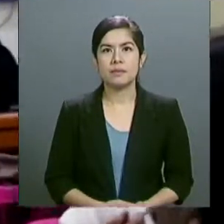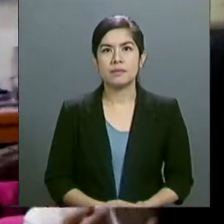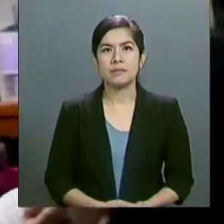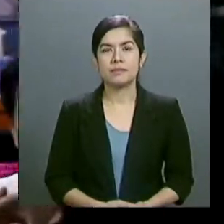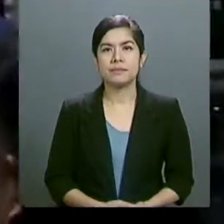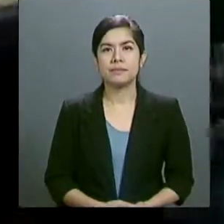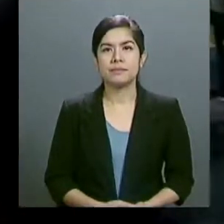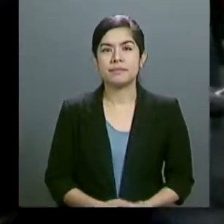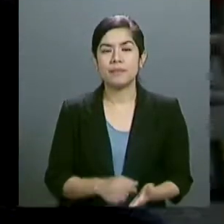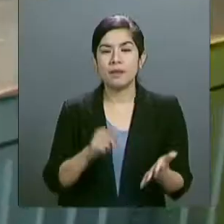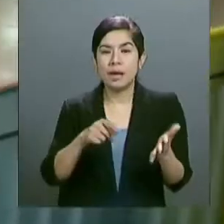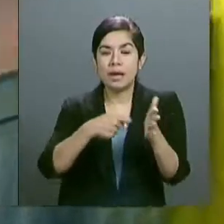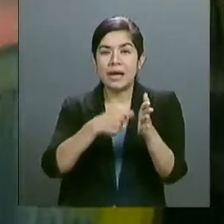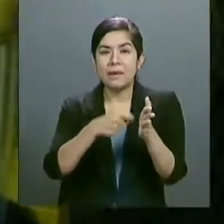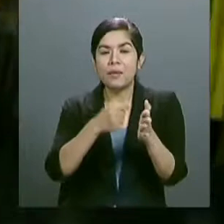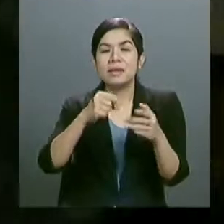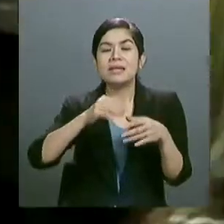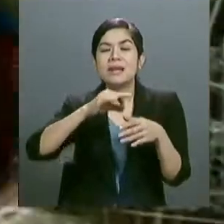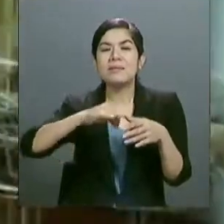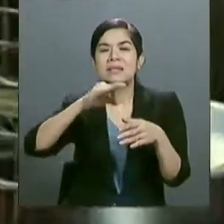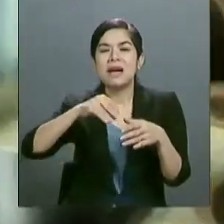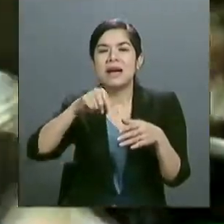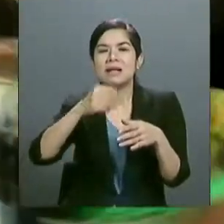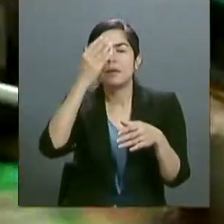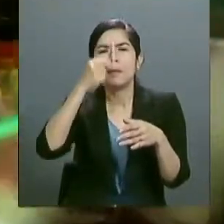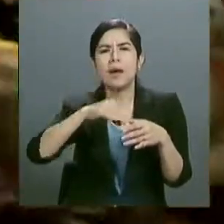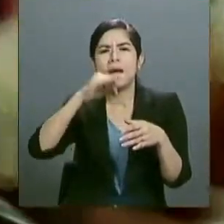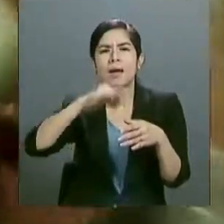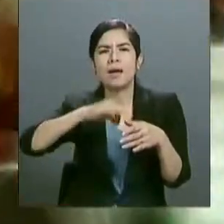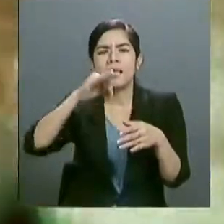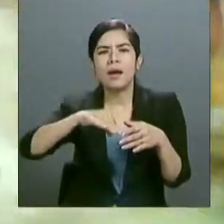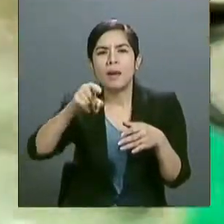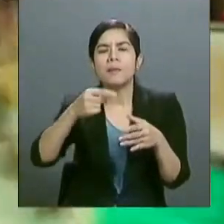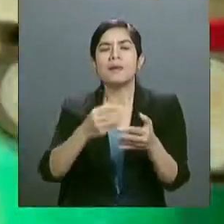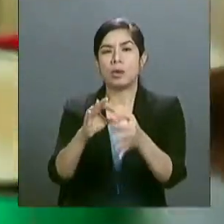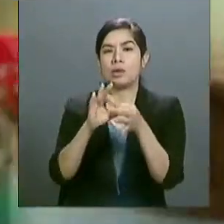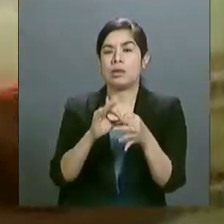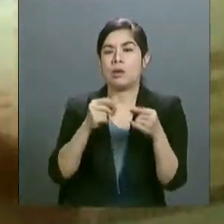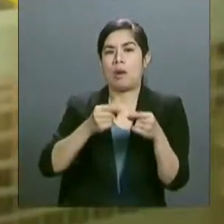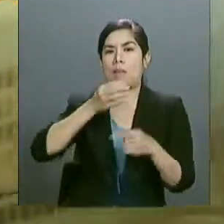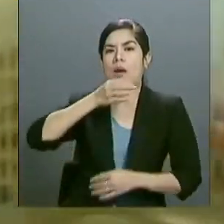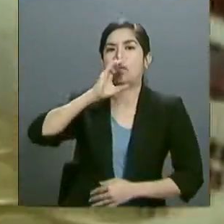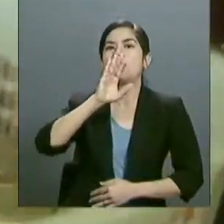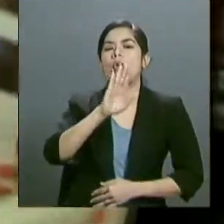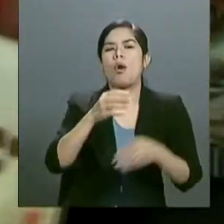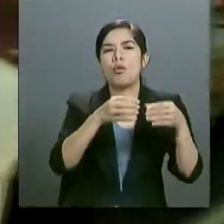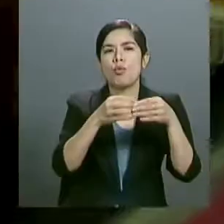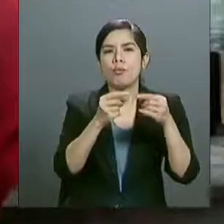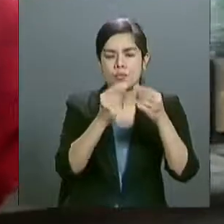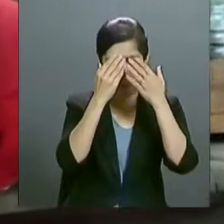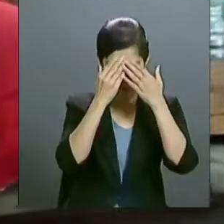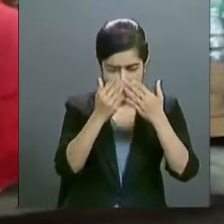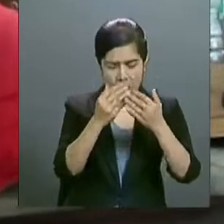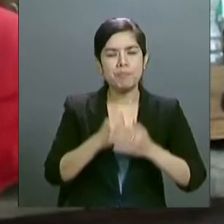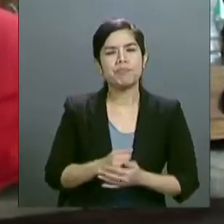ครับสาเหตุที่มากินน้ำชานะครับนั่นคือชาเนี่ยคือเป็นส่วนหนึ่งของอาหารหรือว่าเครื่องดื่มของคนมุสลิมนะฮะที่บริโภ